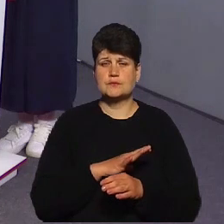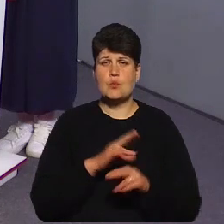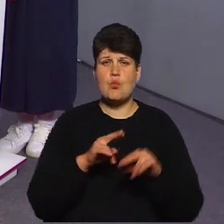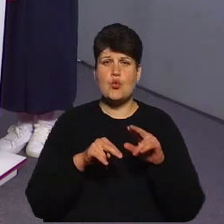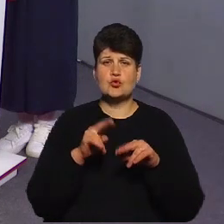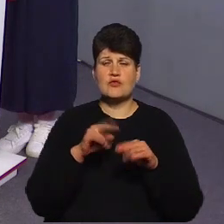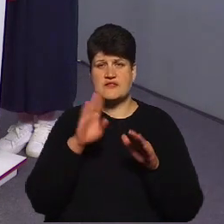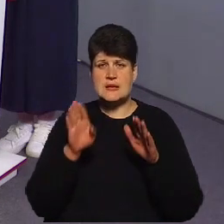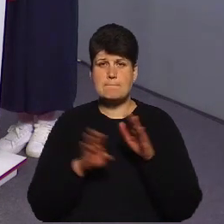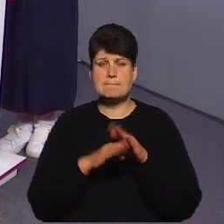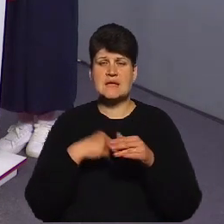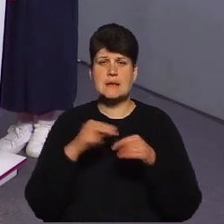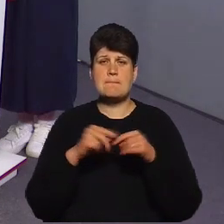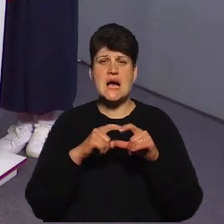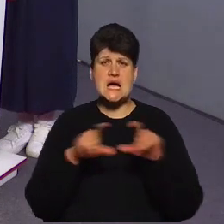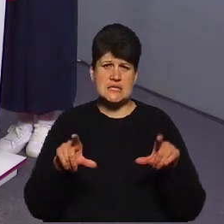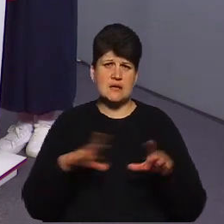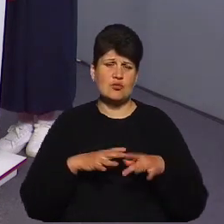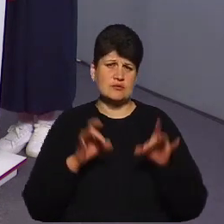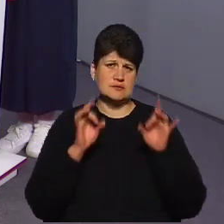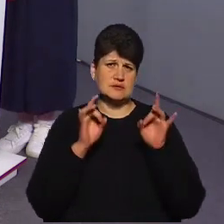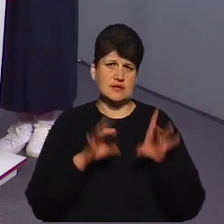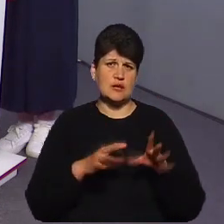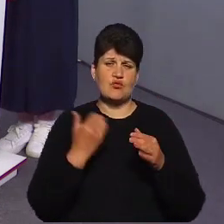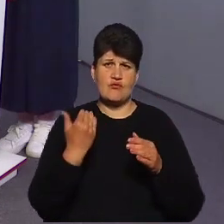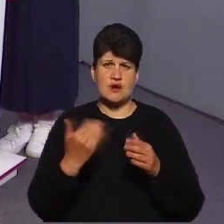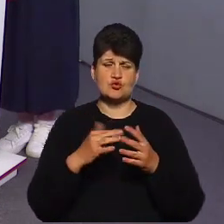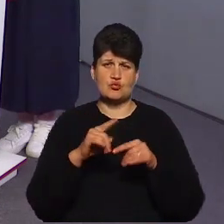був закинутий. В селі, так? У вашому рідному селі Травневе.